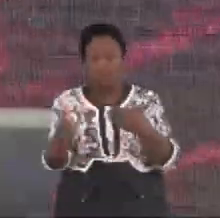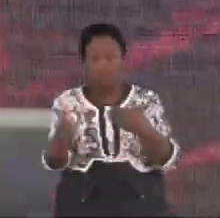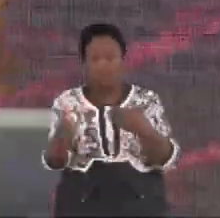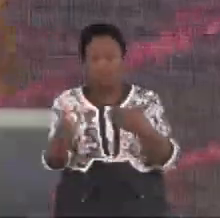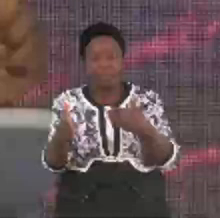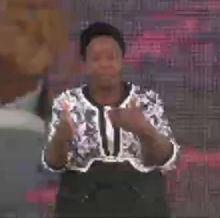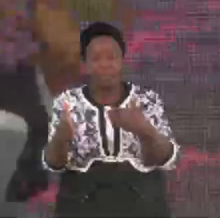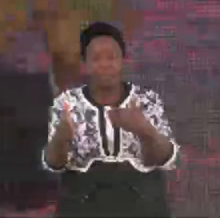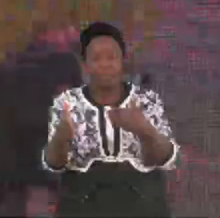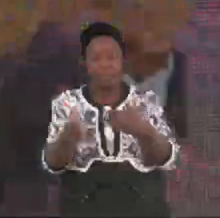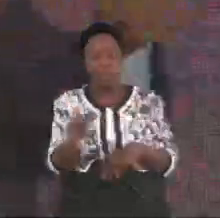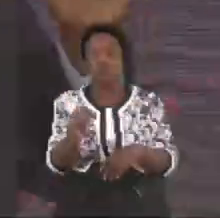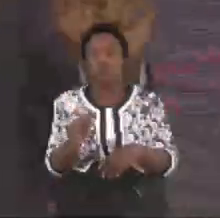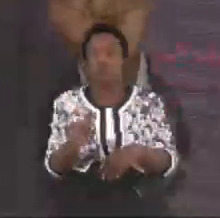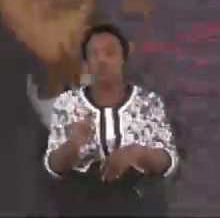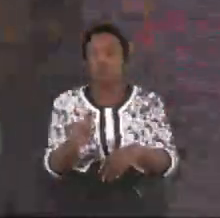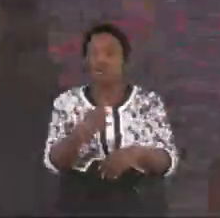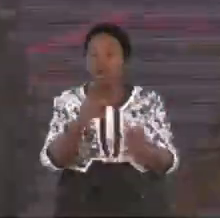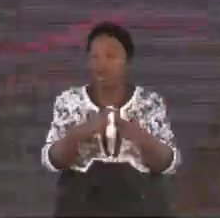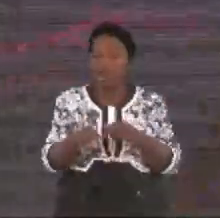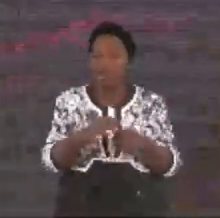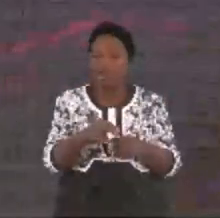Je veux retourner donc à l'histoire de Jean,